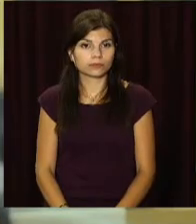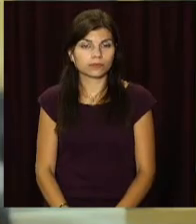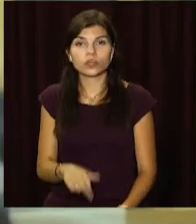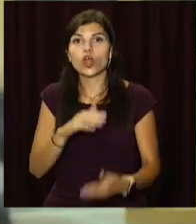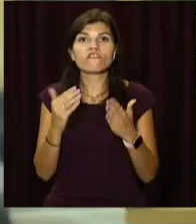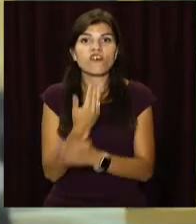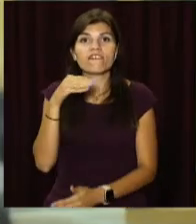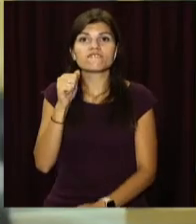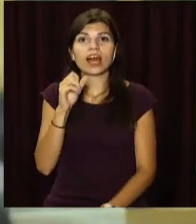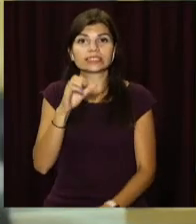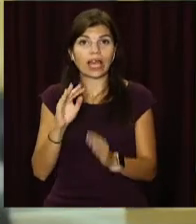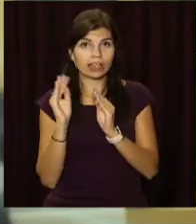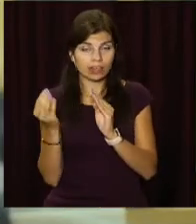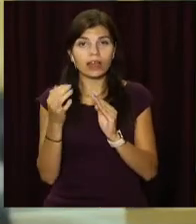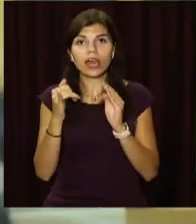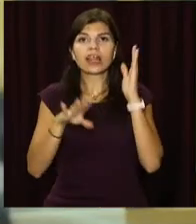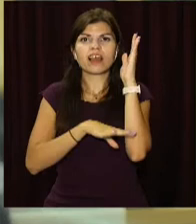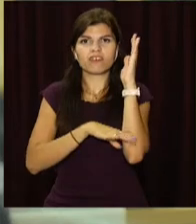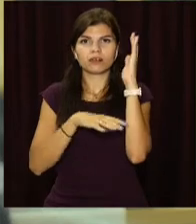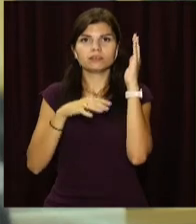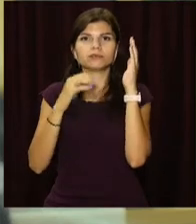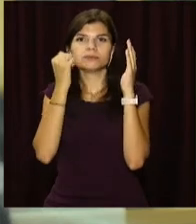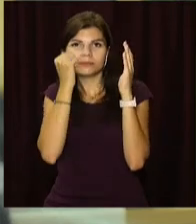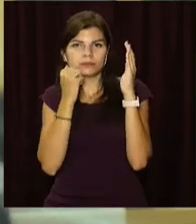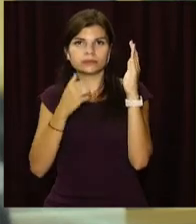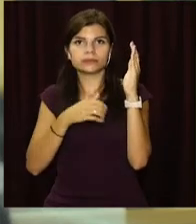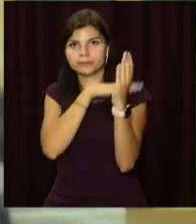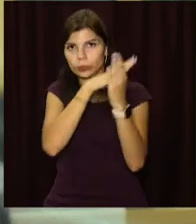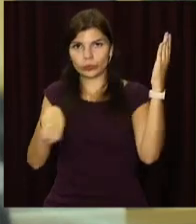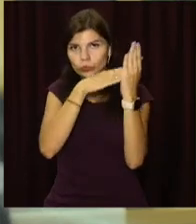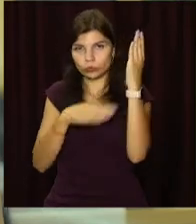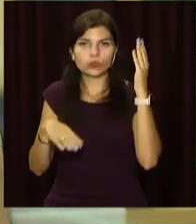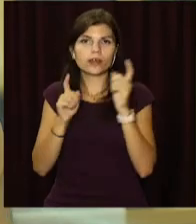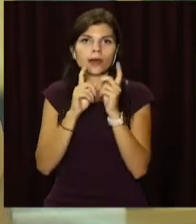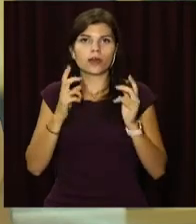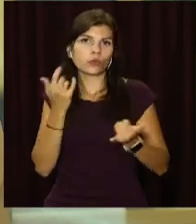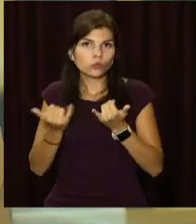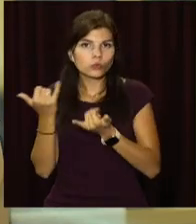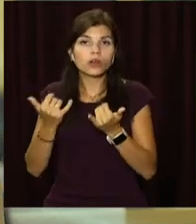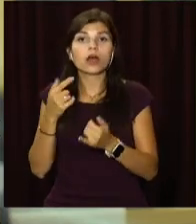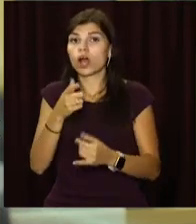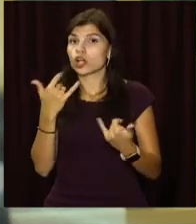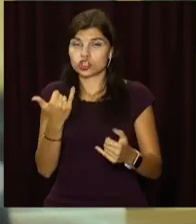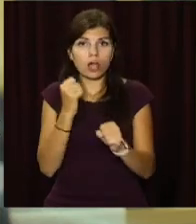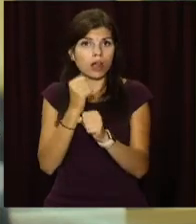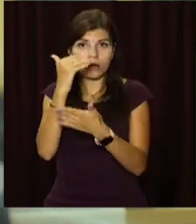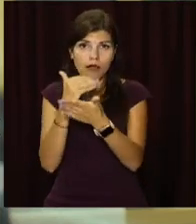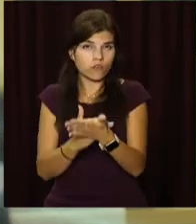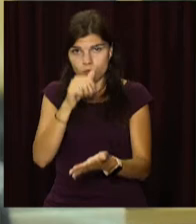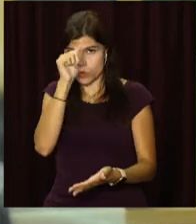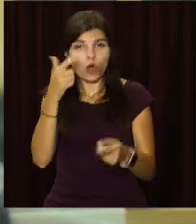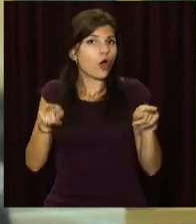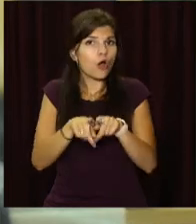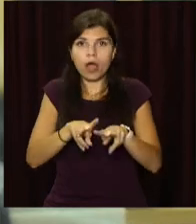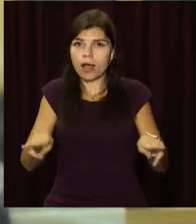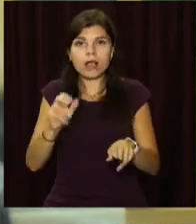Відновлюють фасади та обрізають аварійні дерева. Літній графік комунальників Кам'янського спекотний, як і погода, кажуть